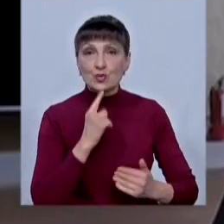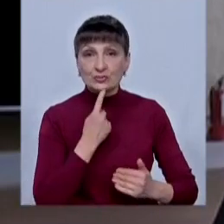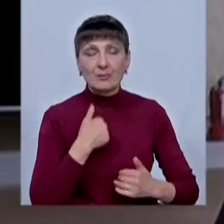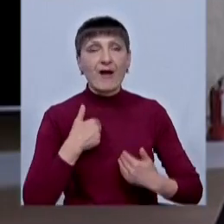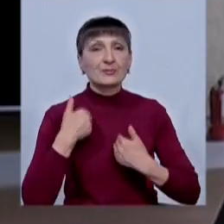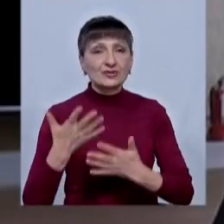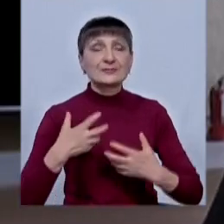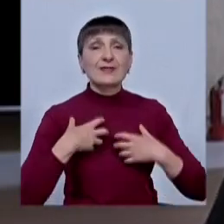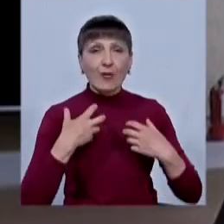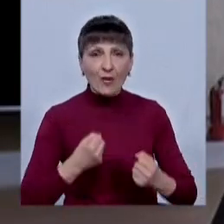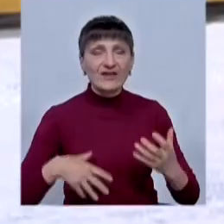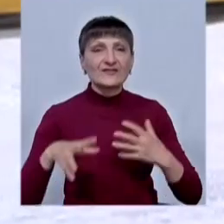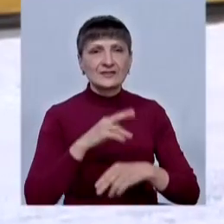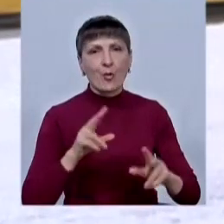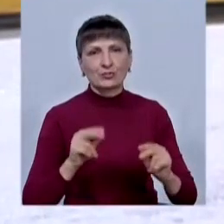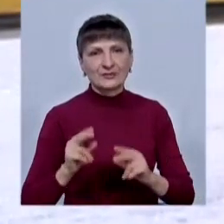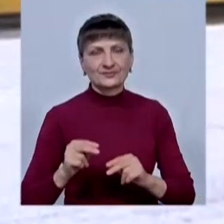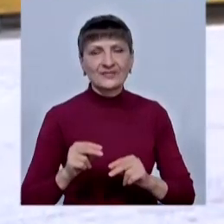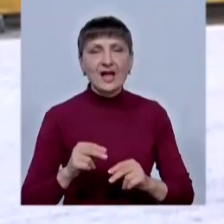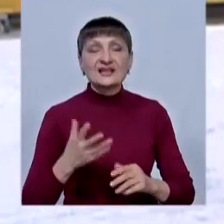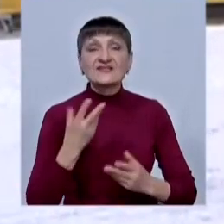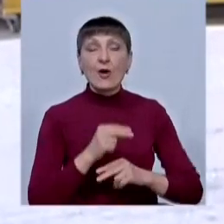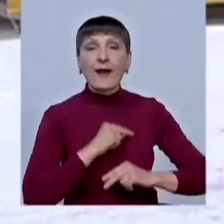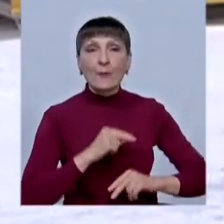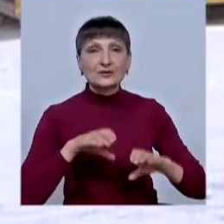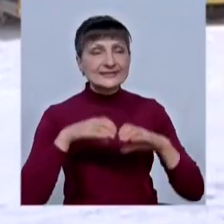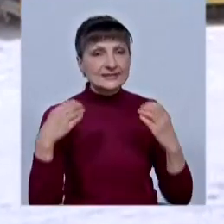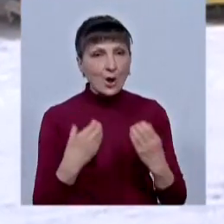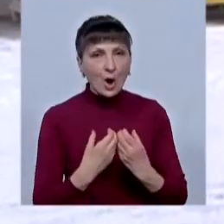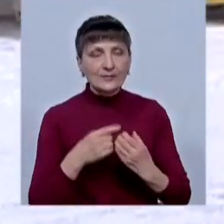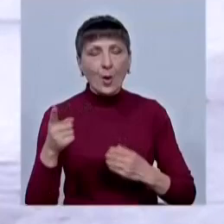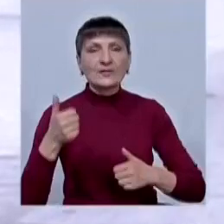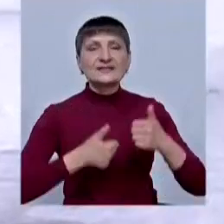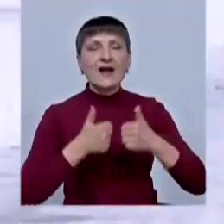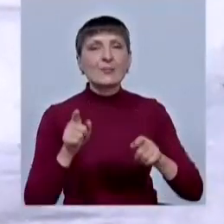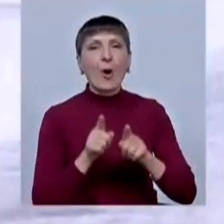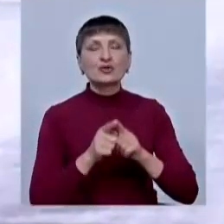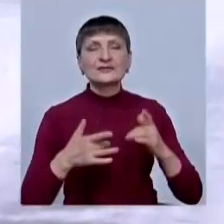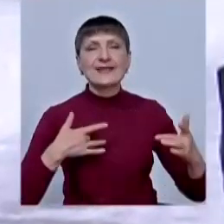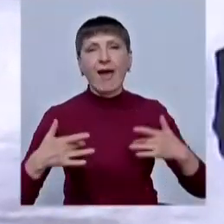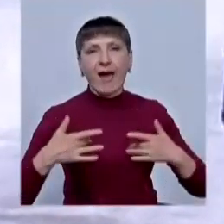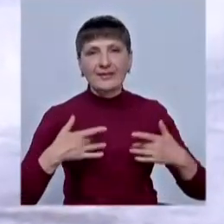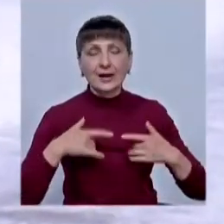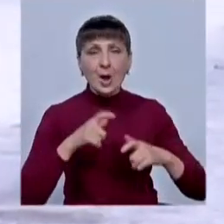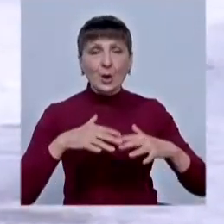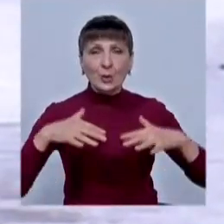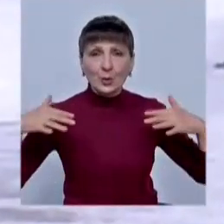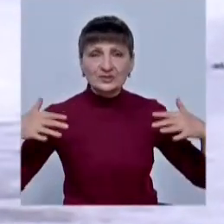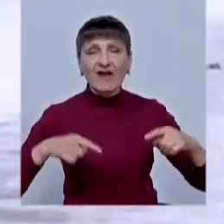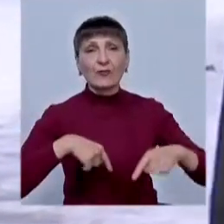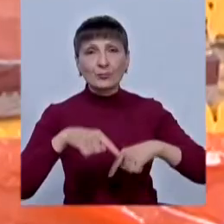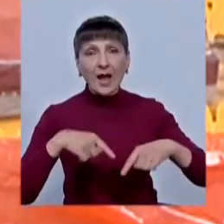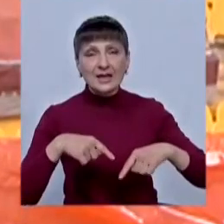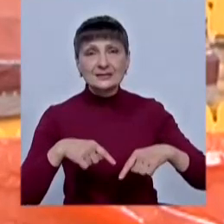здоровье всех благ свою работу на стадионе berkut мажитович сравнивает с театром болельщики зрителей футболисты